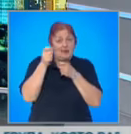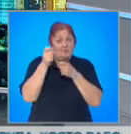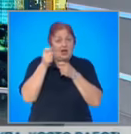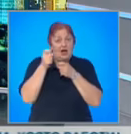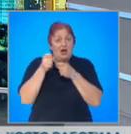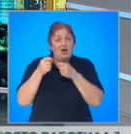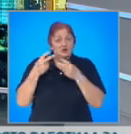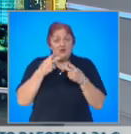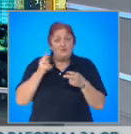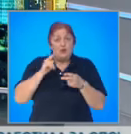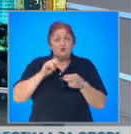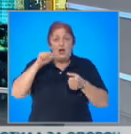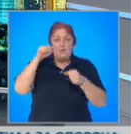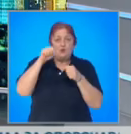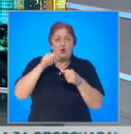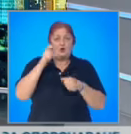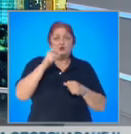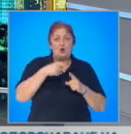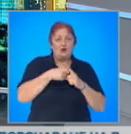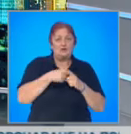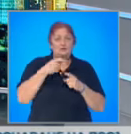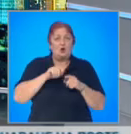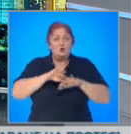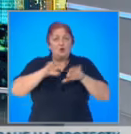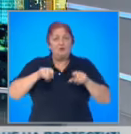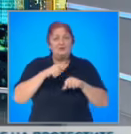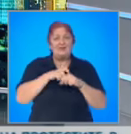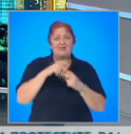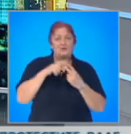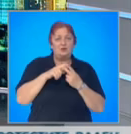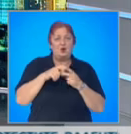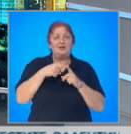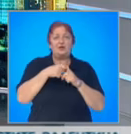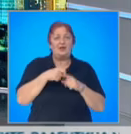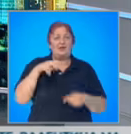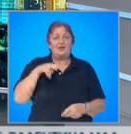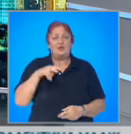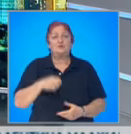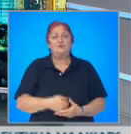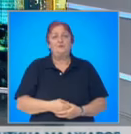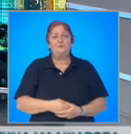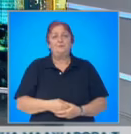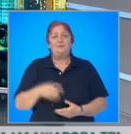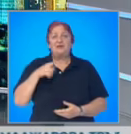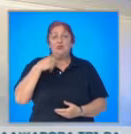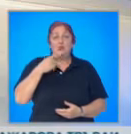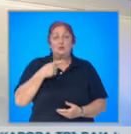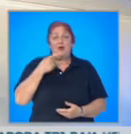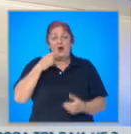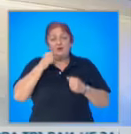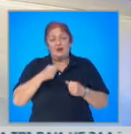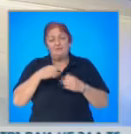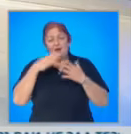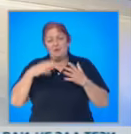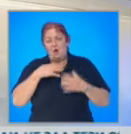спортна стрелба. Ще следим още и боксьорката Стойка Кръстева, както и пловците Диана Петкова и Калоян Левтеров. С други думи, очаква